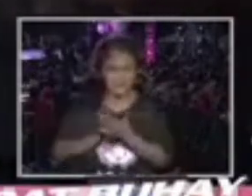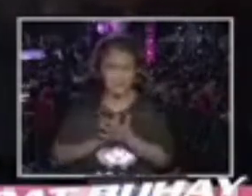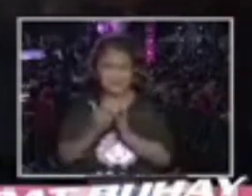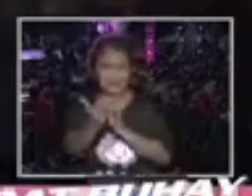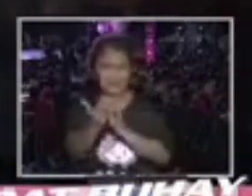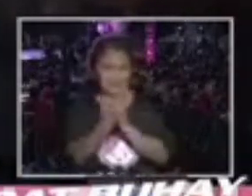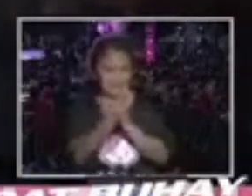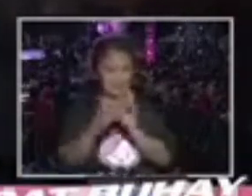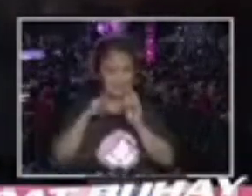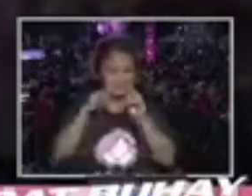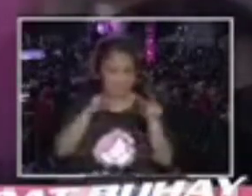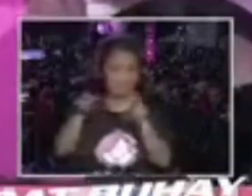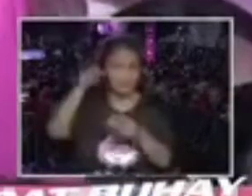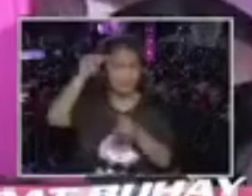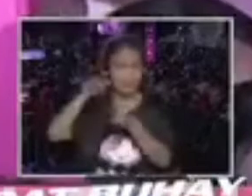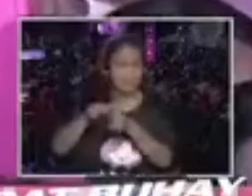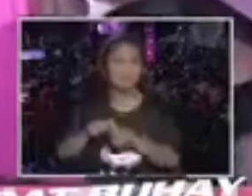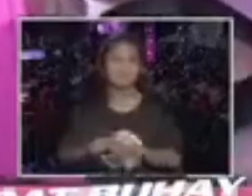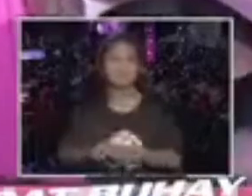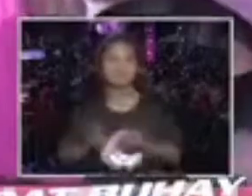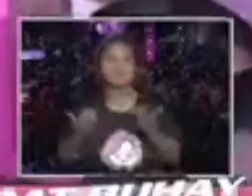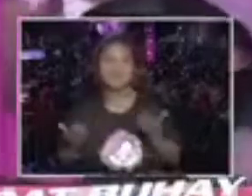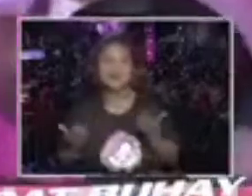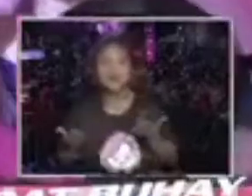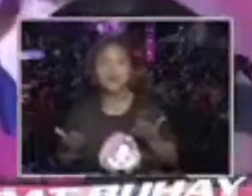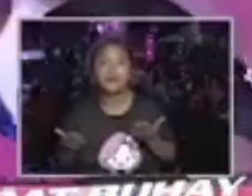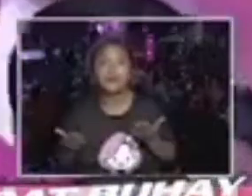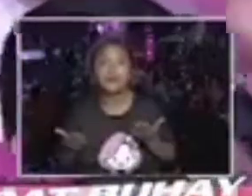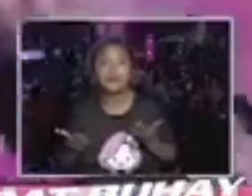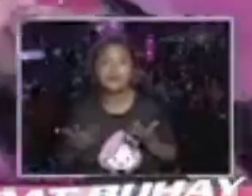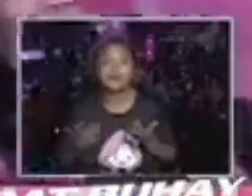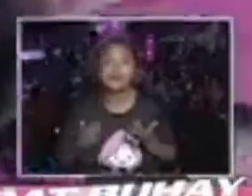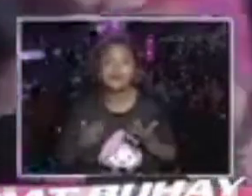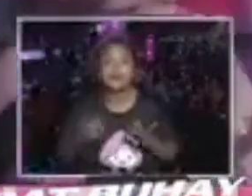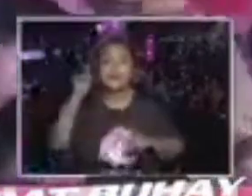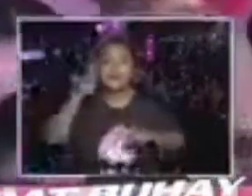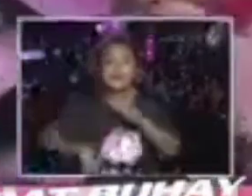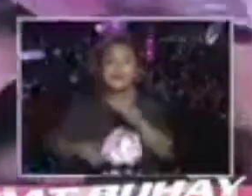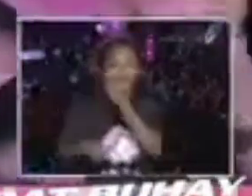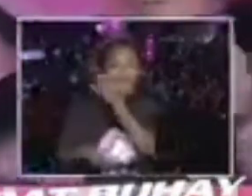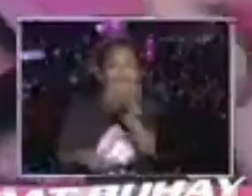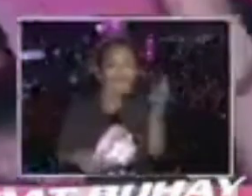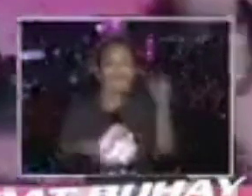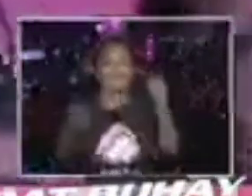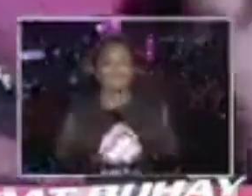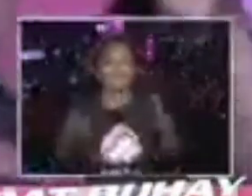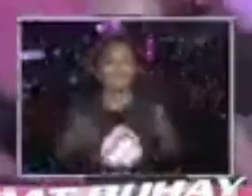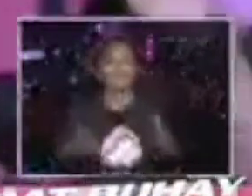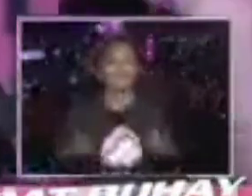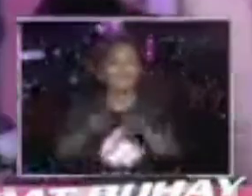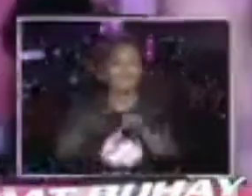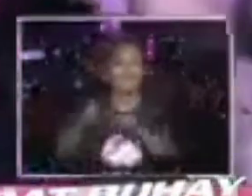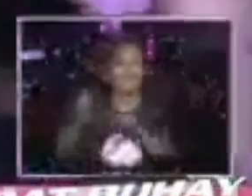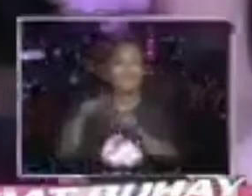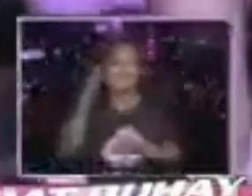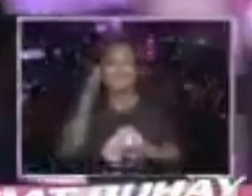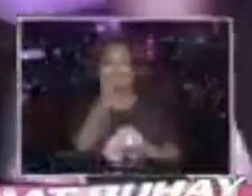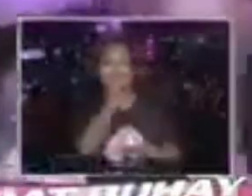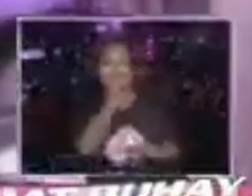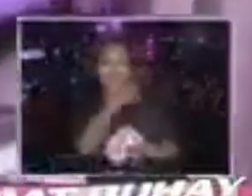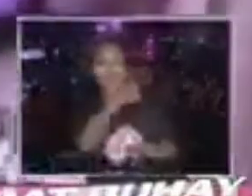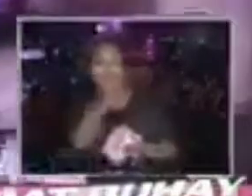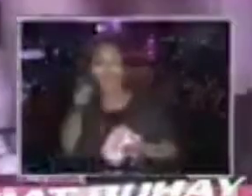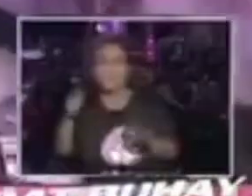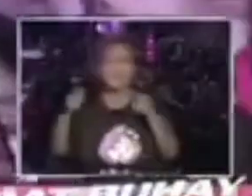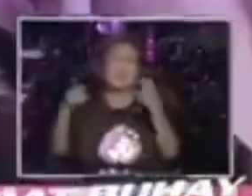ko. Ngayon, hindi ko na matanaw ang dulo ng mga taong kasama natin